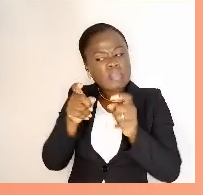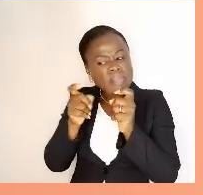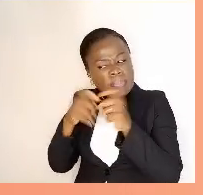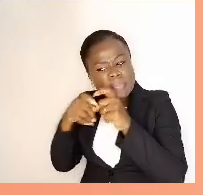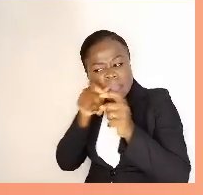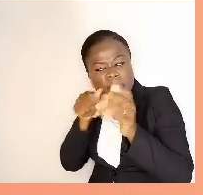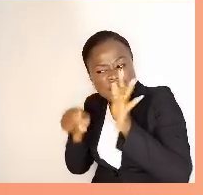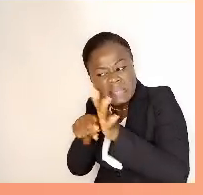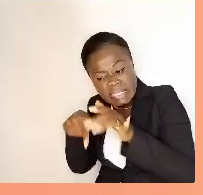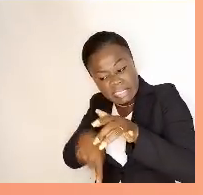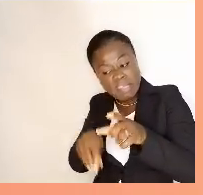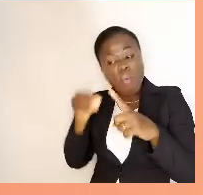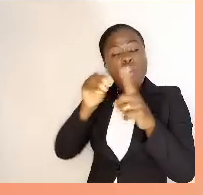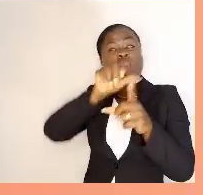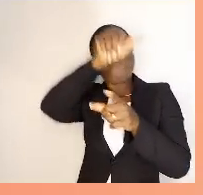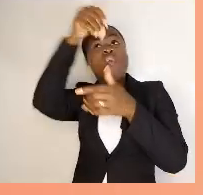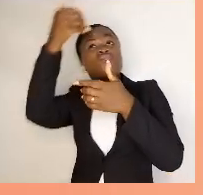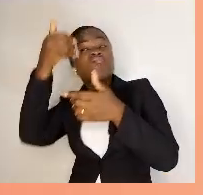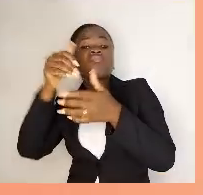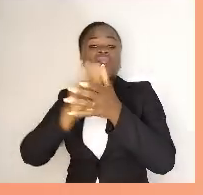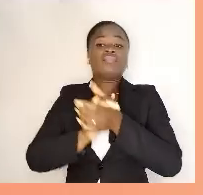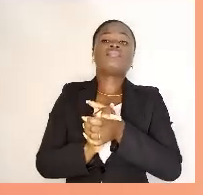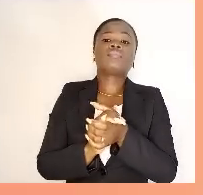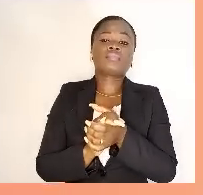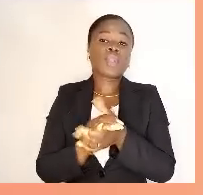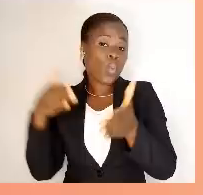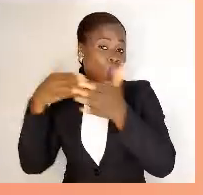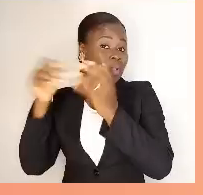l'activisme des ennemis de l'intérieur et de l'extérieur.